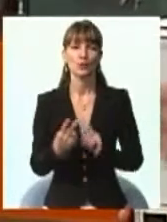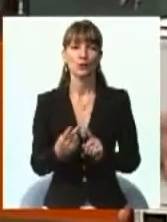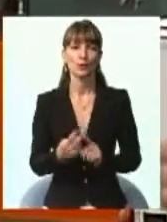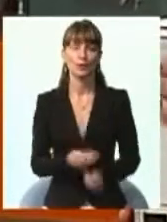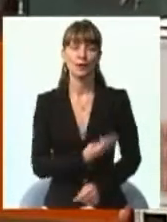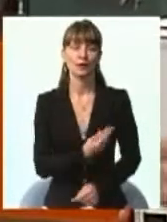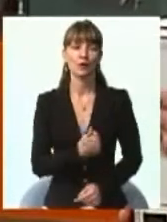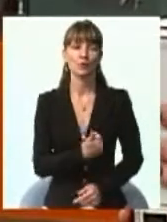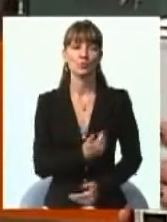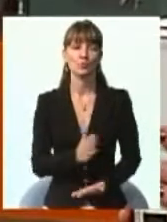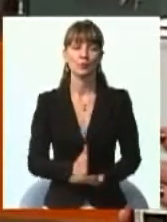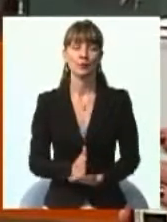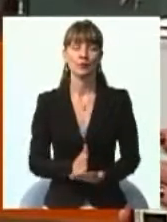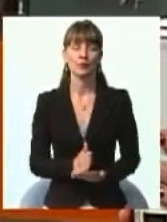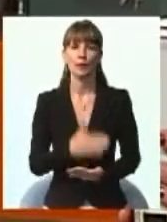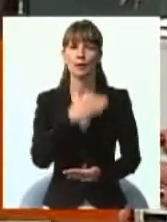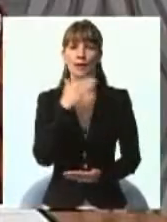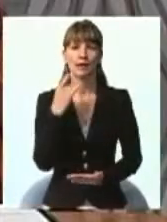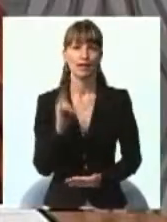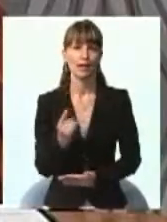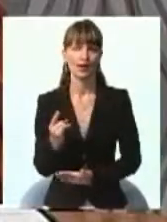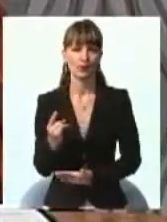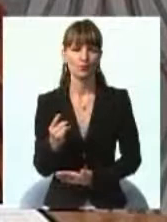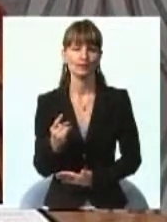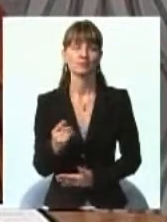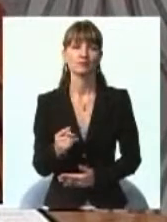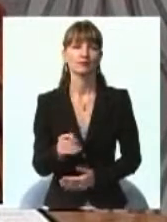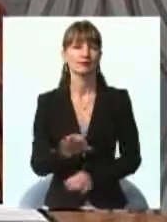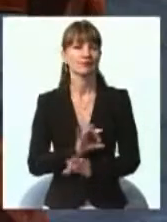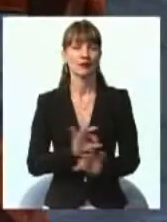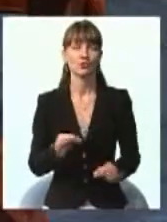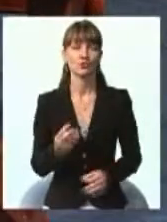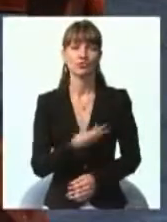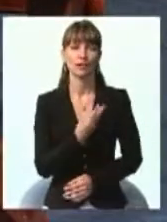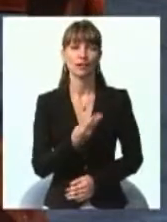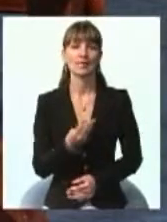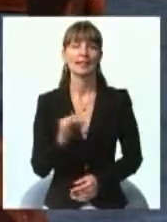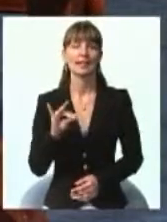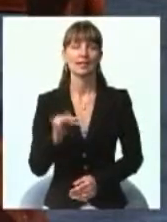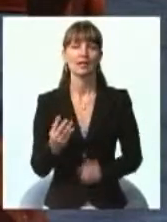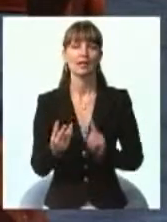хочу мати багато ляльок. Ух ти, яке прикольне бажання. І третє?